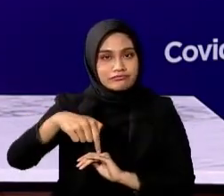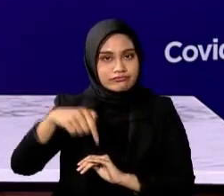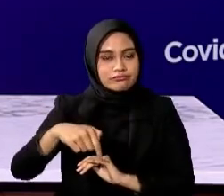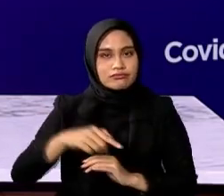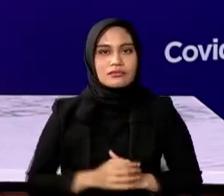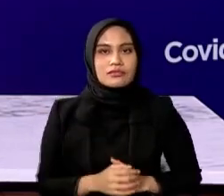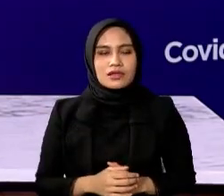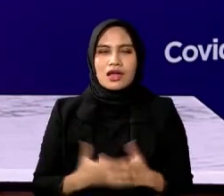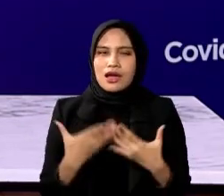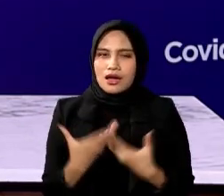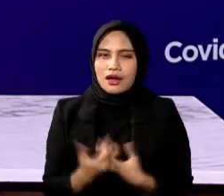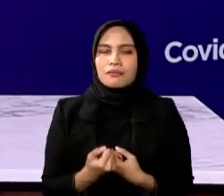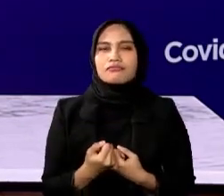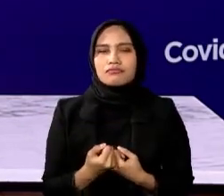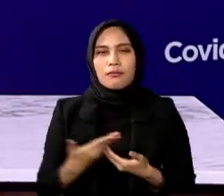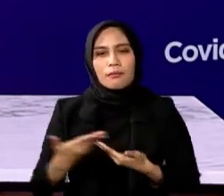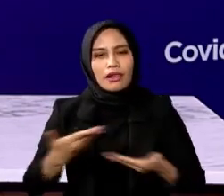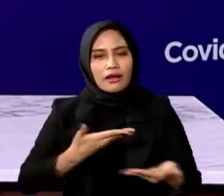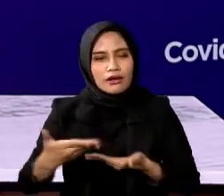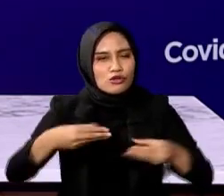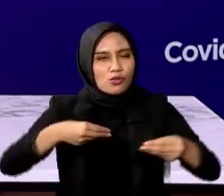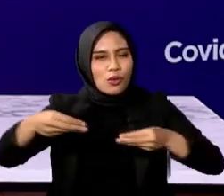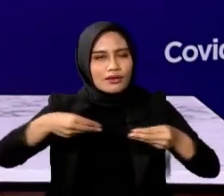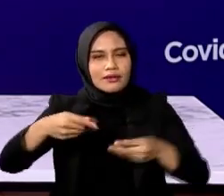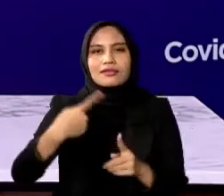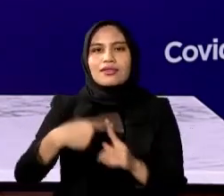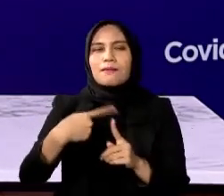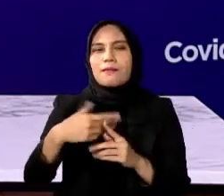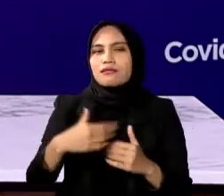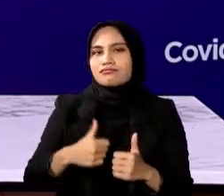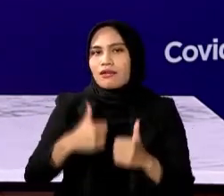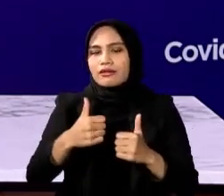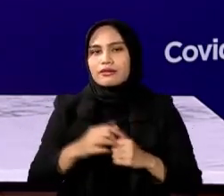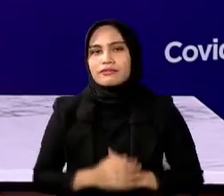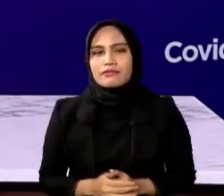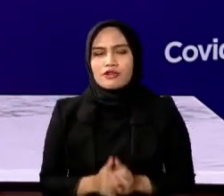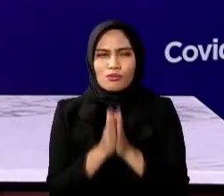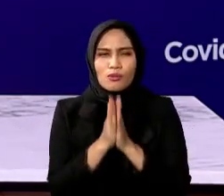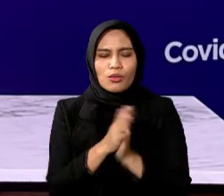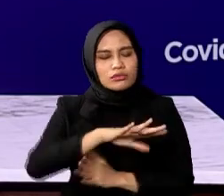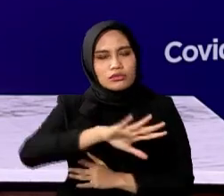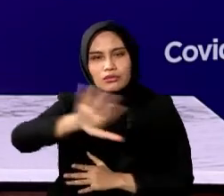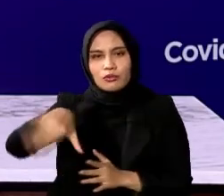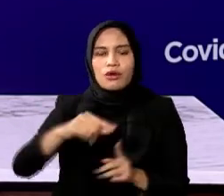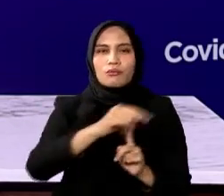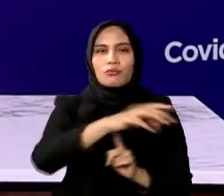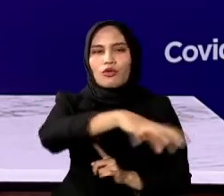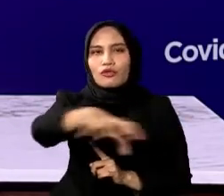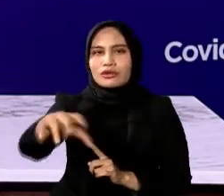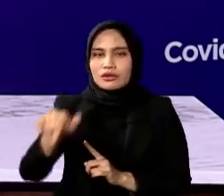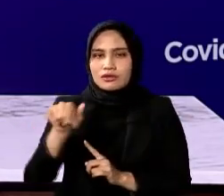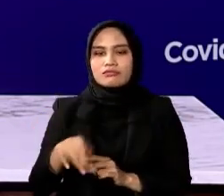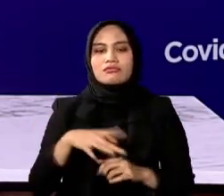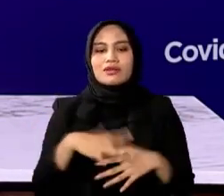peningkatan kualitas pelayanan pasien covid-19 mohon kepada seluruh provinsi di pulau Jawa dan Bali